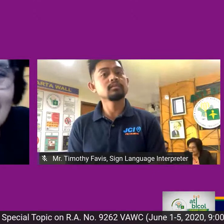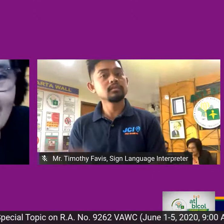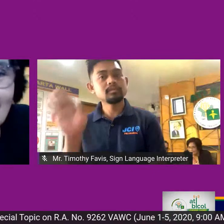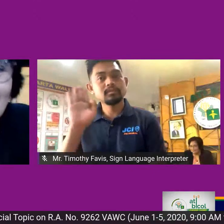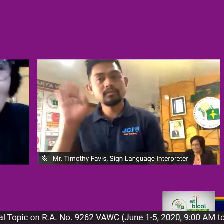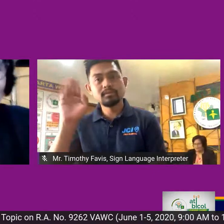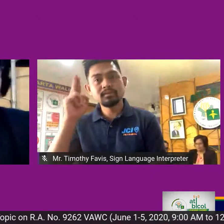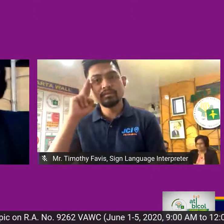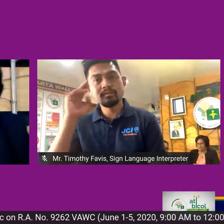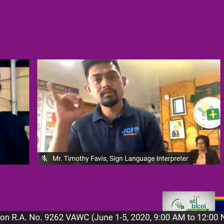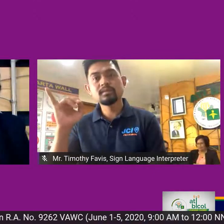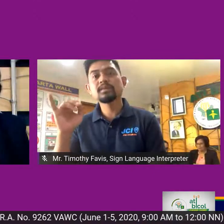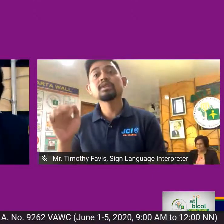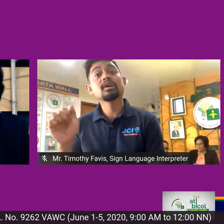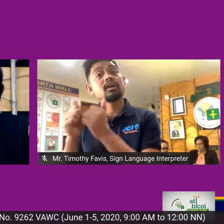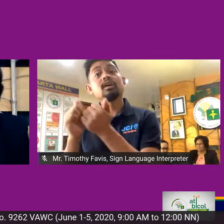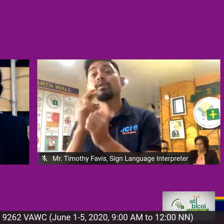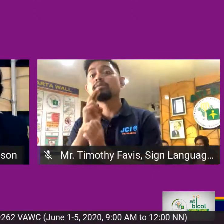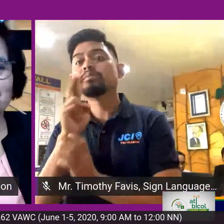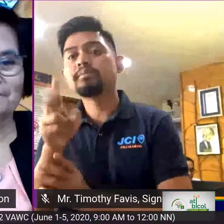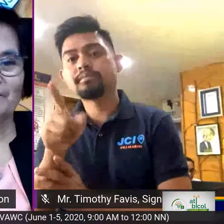Hi! Kumusta po?